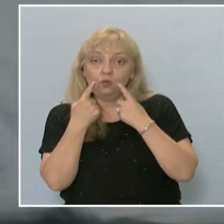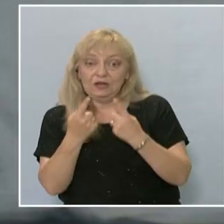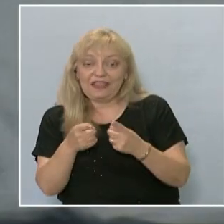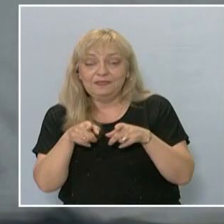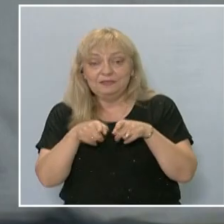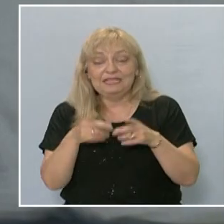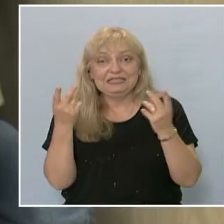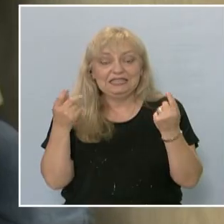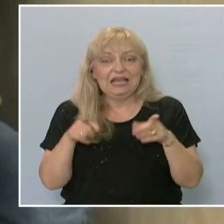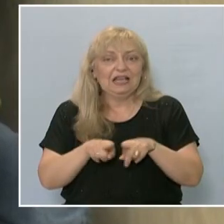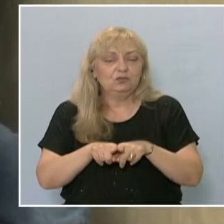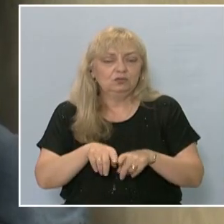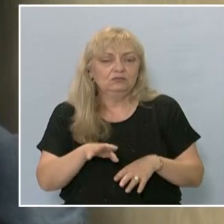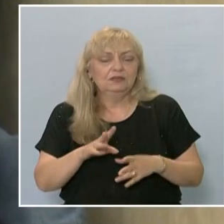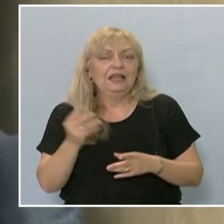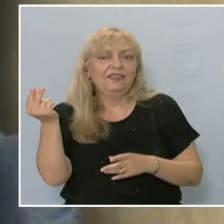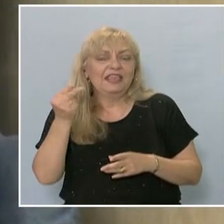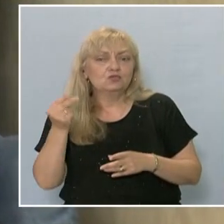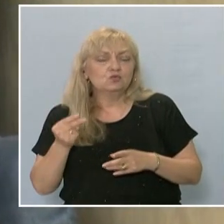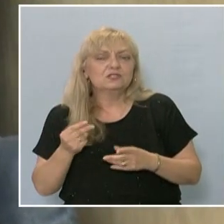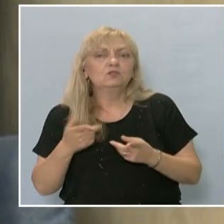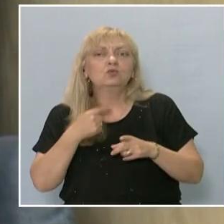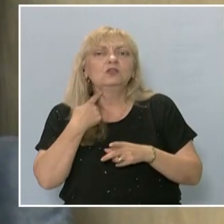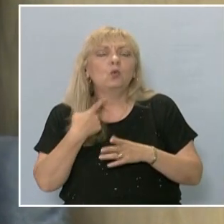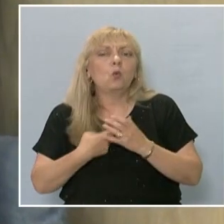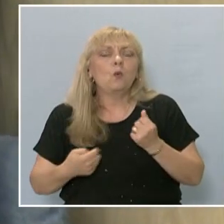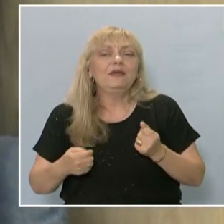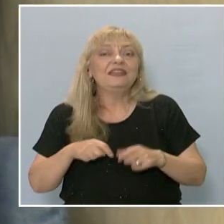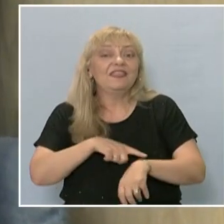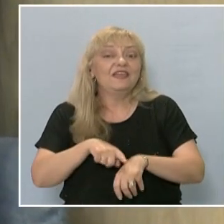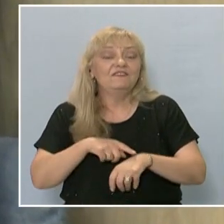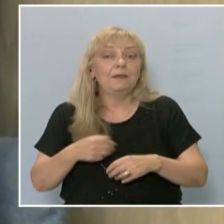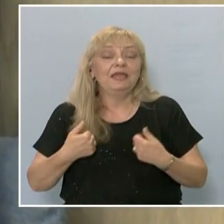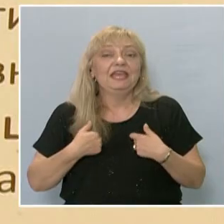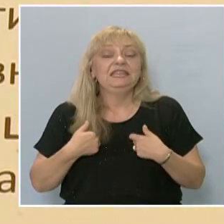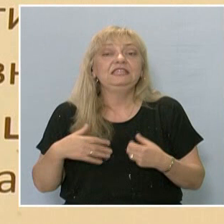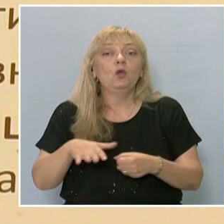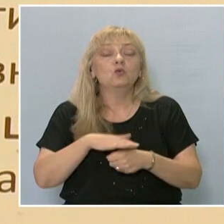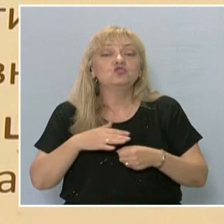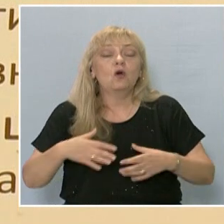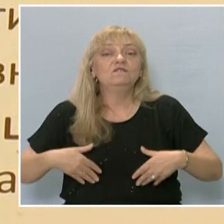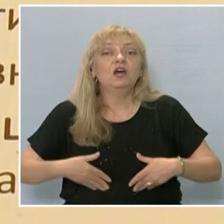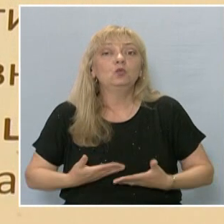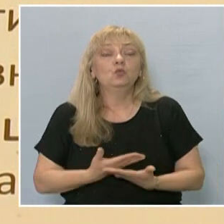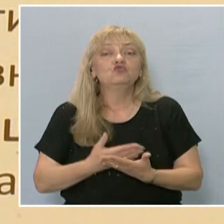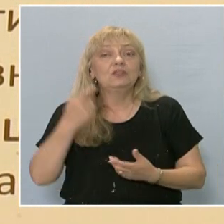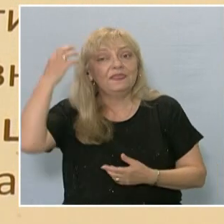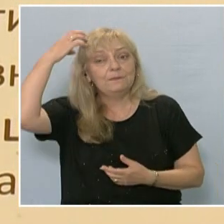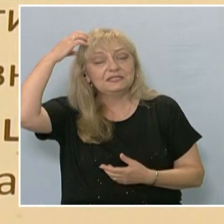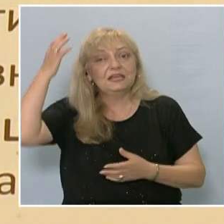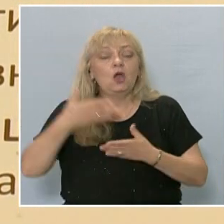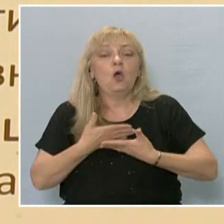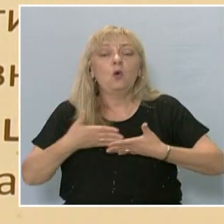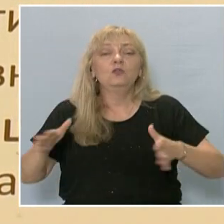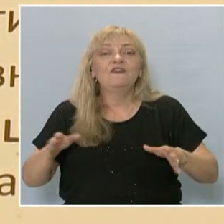игрите като на вдетиняване а на изкуството като на губене на време ние всъщност загърбваме основна нужда на психиката си и отваряме вратата